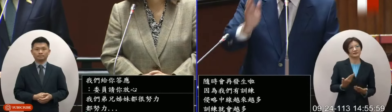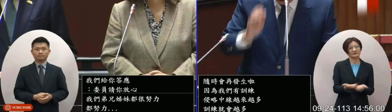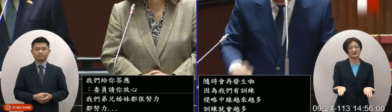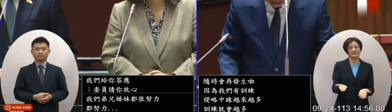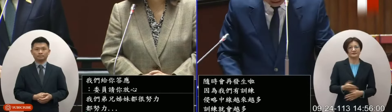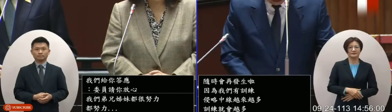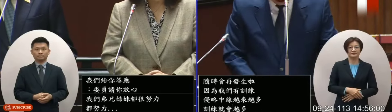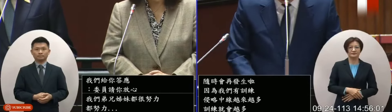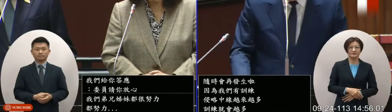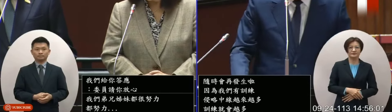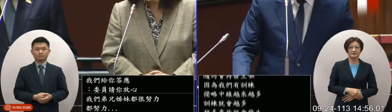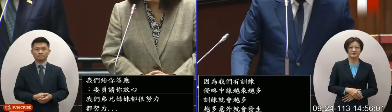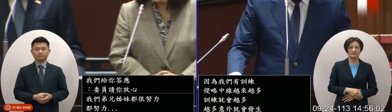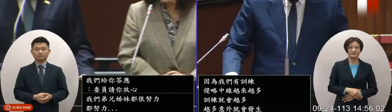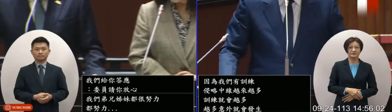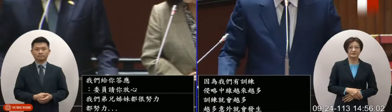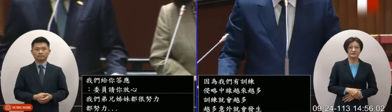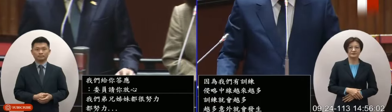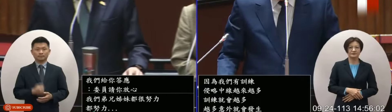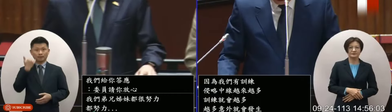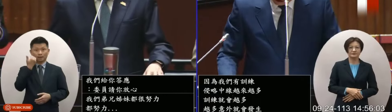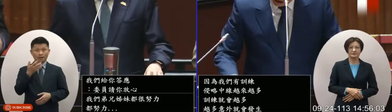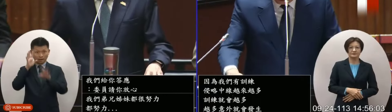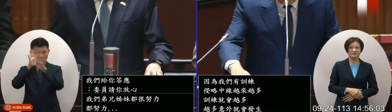不？ 但是这个 你讲， 阮甲海